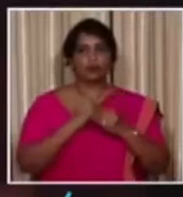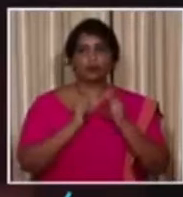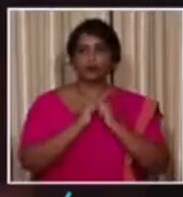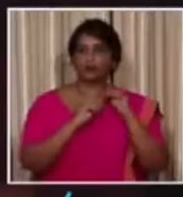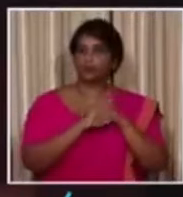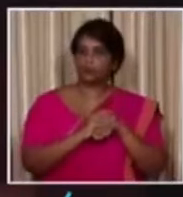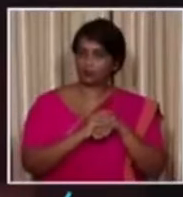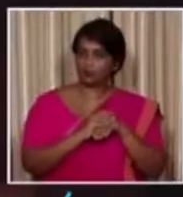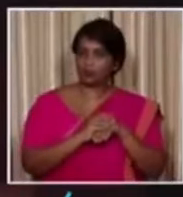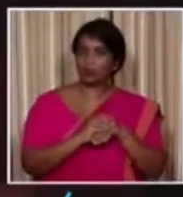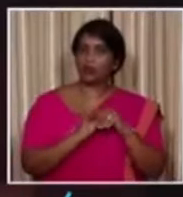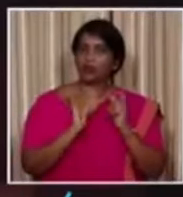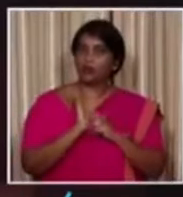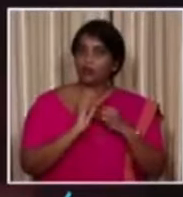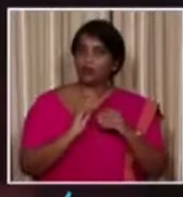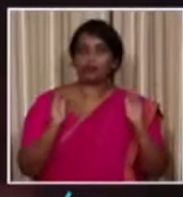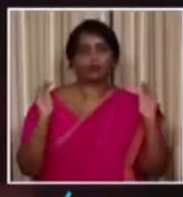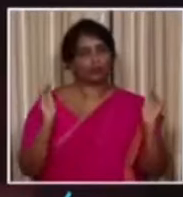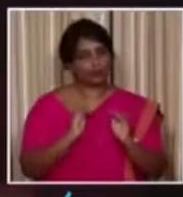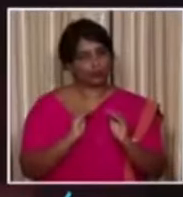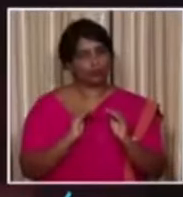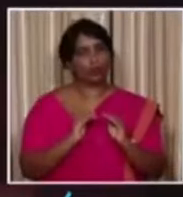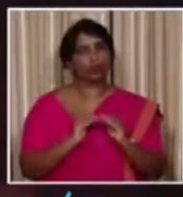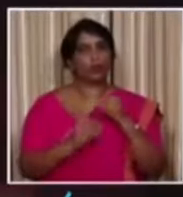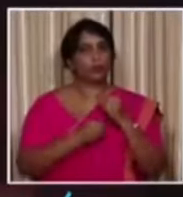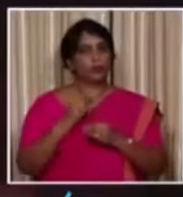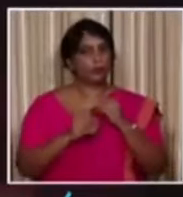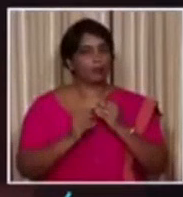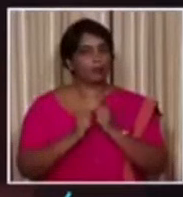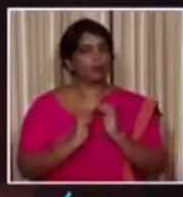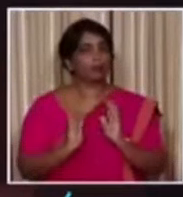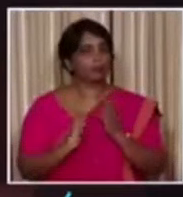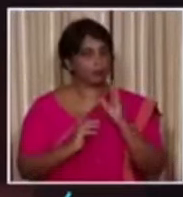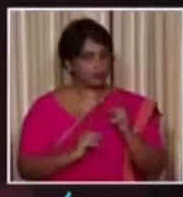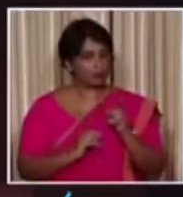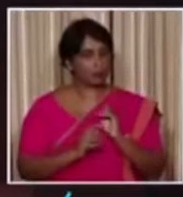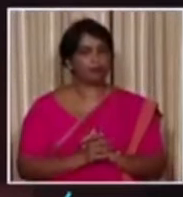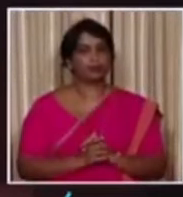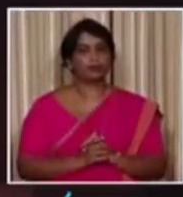කර්මාන්තයක් ශුද්‍ර කුඩා කර්මාන්ත ආරම්භ කරලා